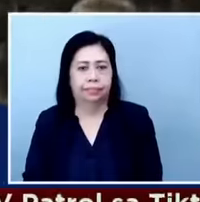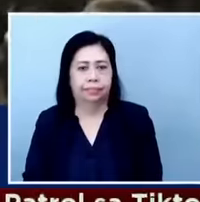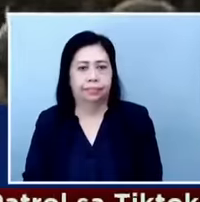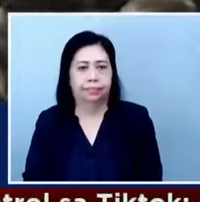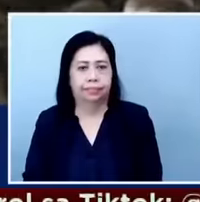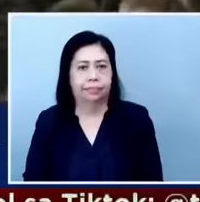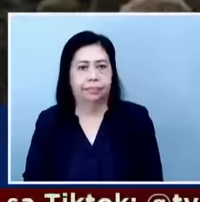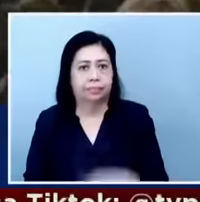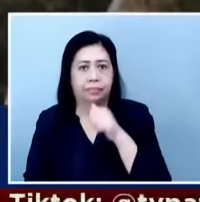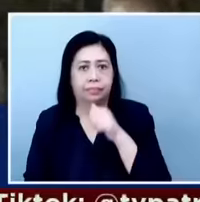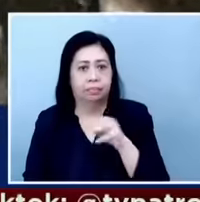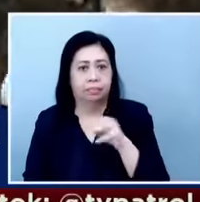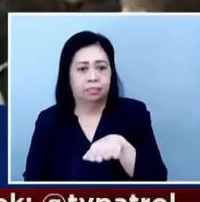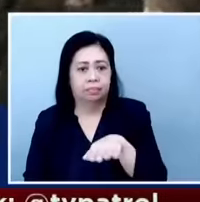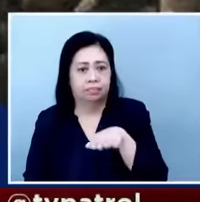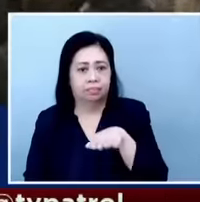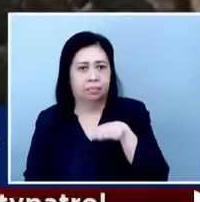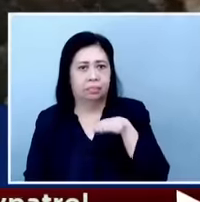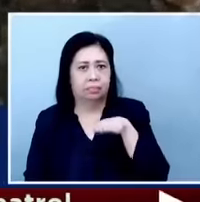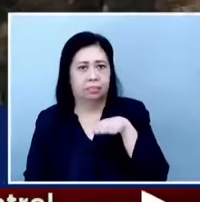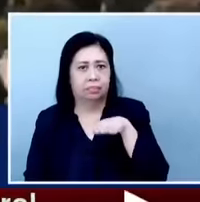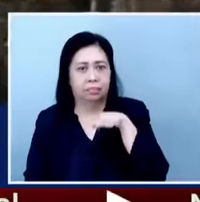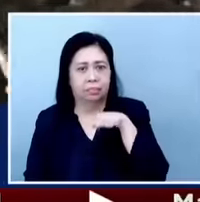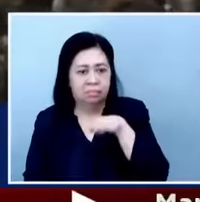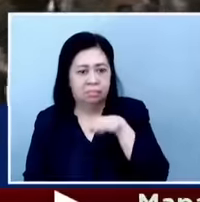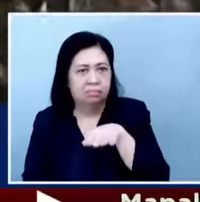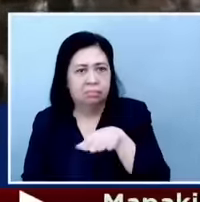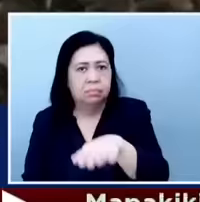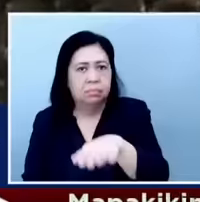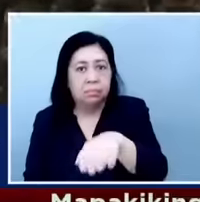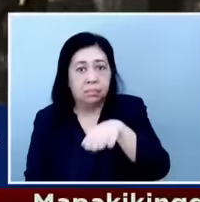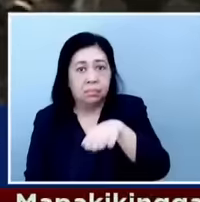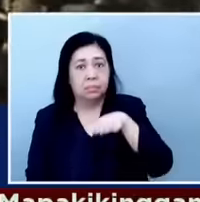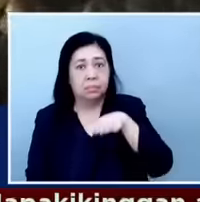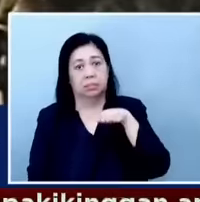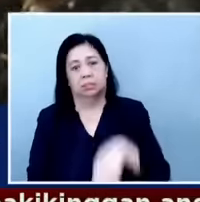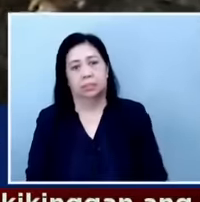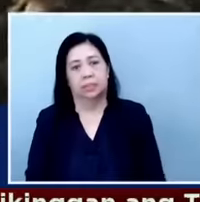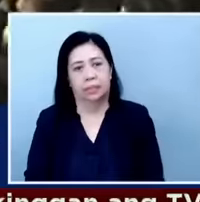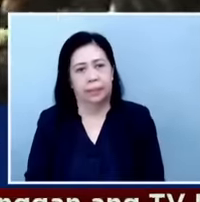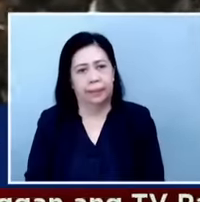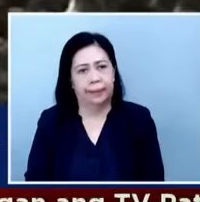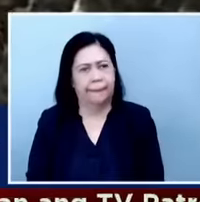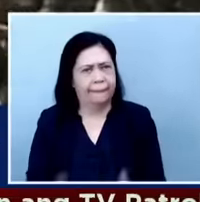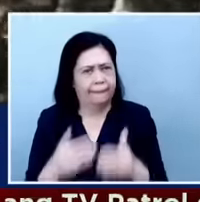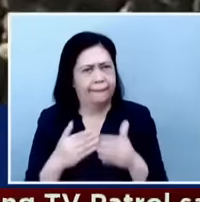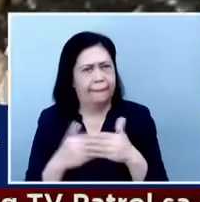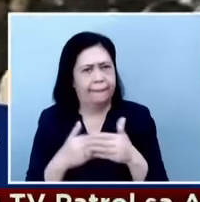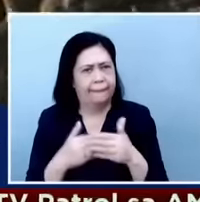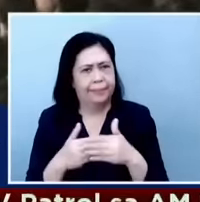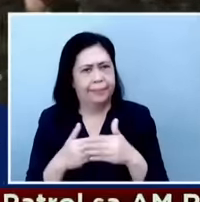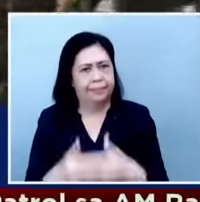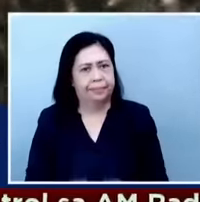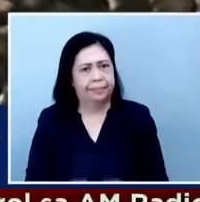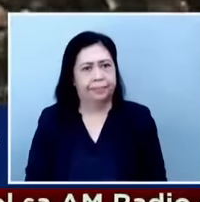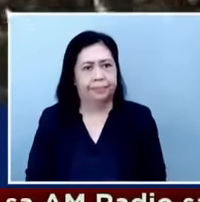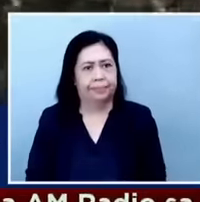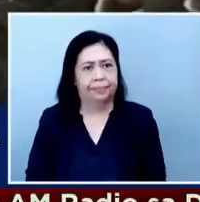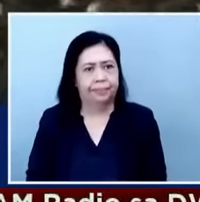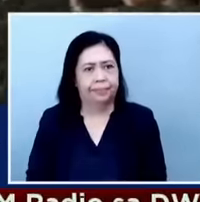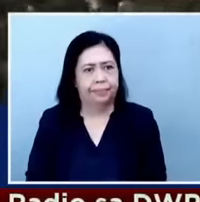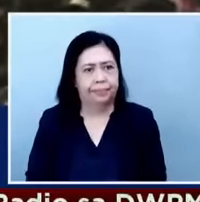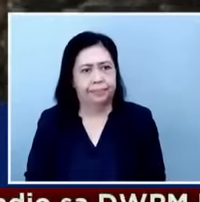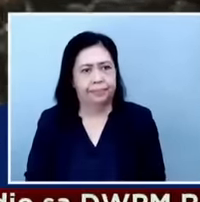Umatras ng unti-unti. Ito pong andas. Pero ilan na lamang? Ilang metro na lamang po ito? Mula